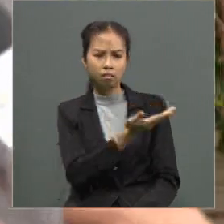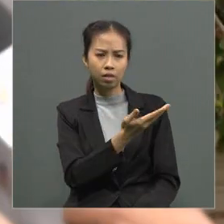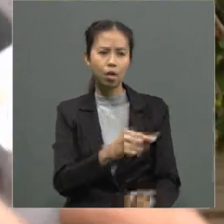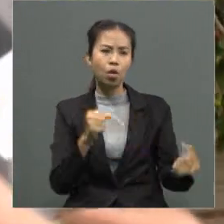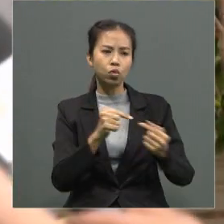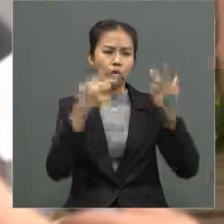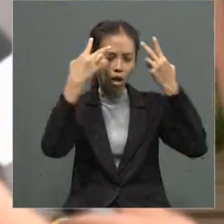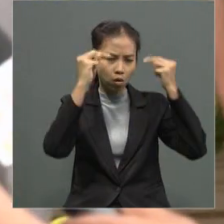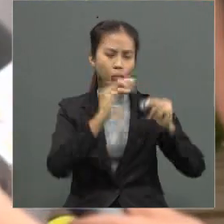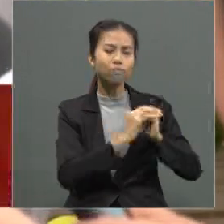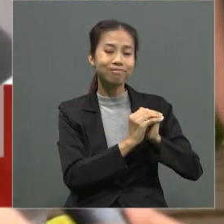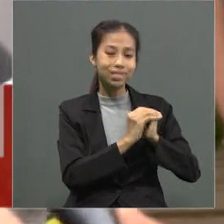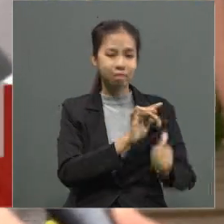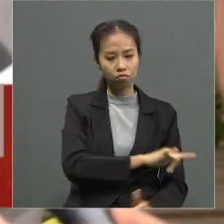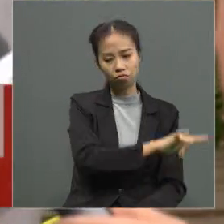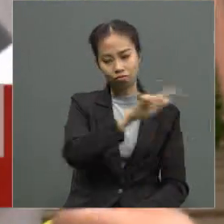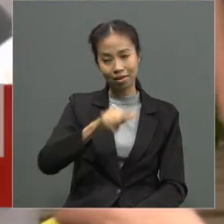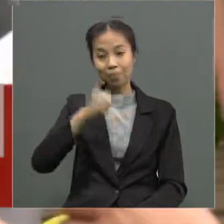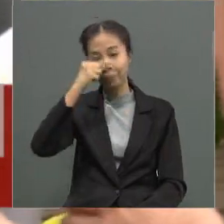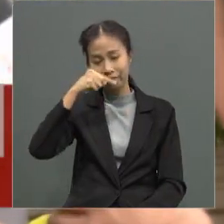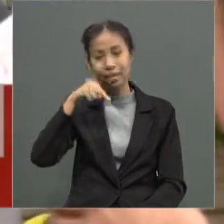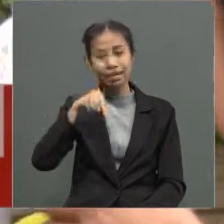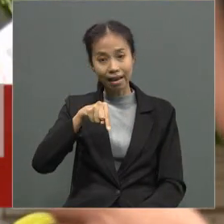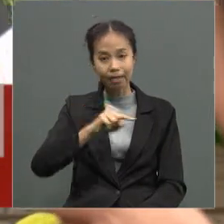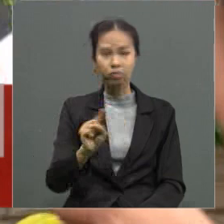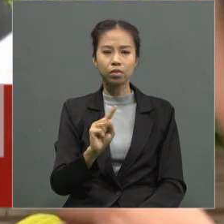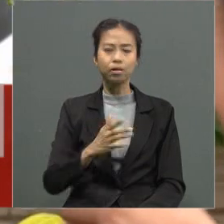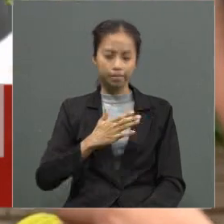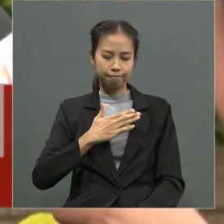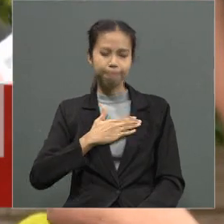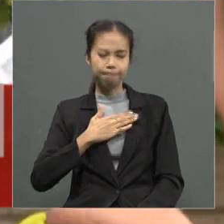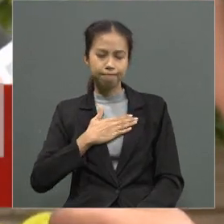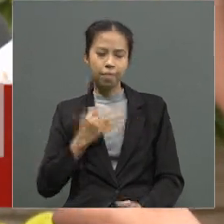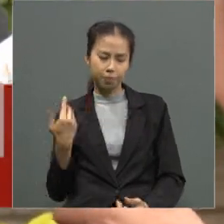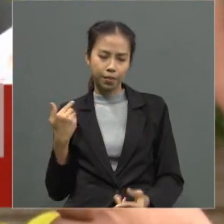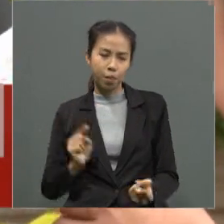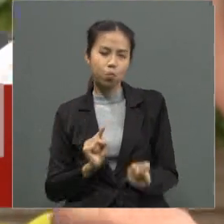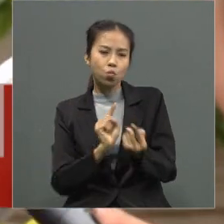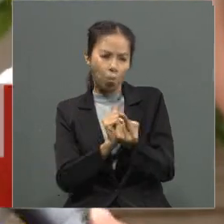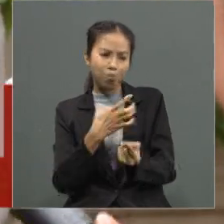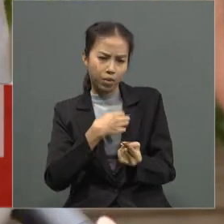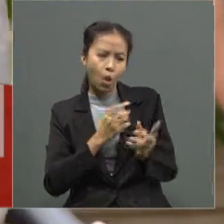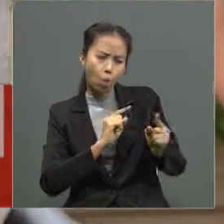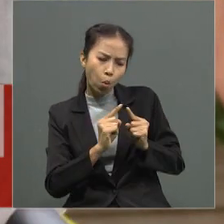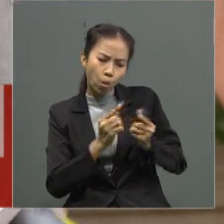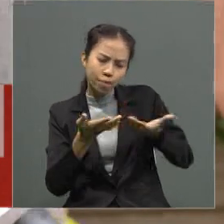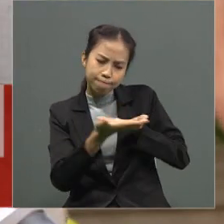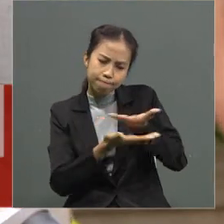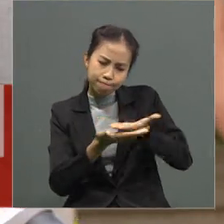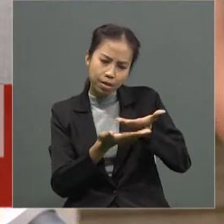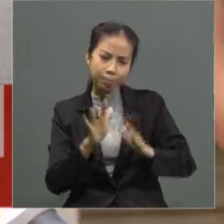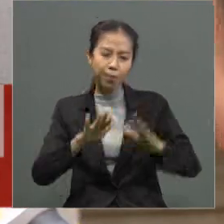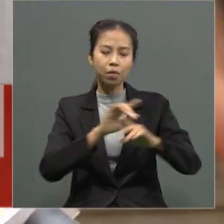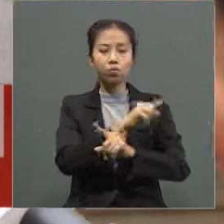ประเทศของจีนจะเดินทางมาเยินไทยอย่างเป็นทางการโดยบอกนะคะว่าตนเองจะพบแล้วก็หารือก็คือวันที่ 29มกราคม